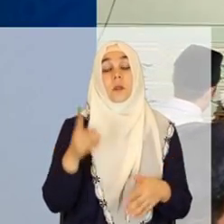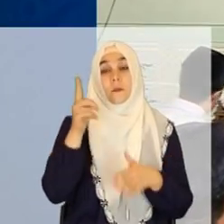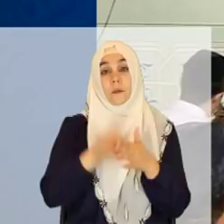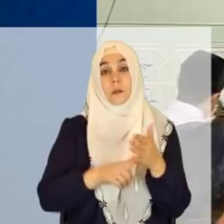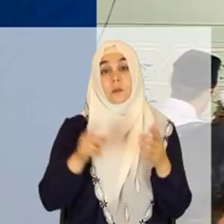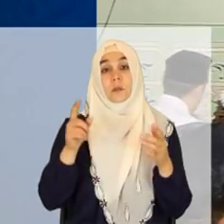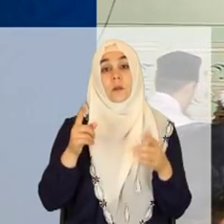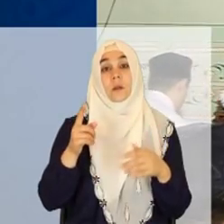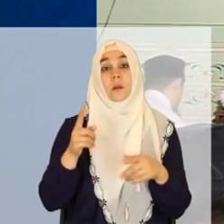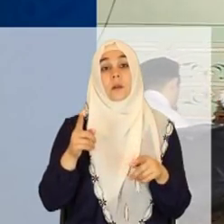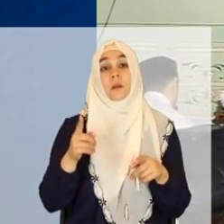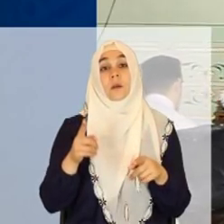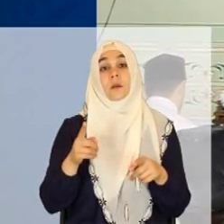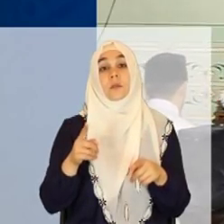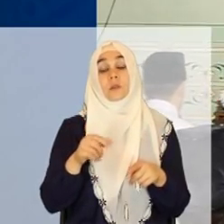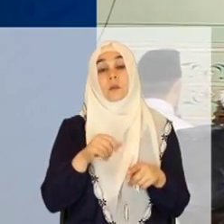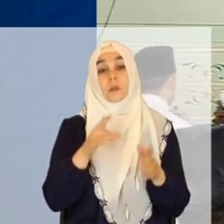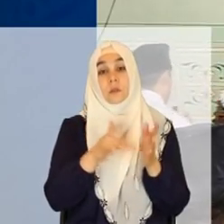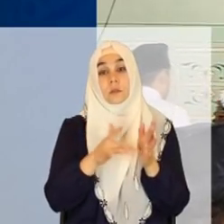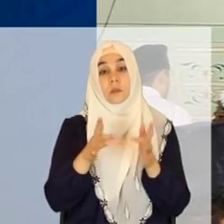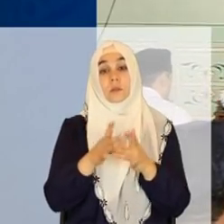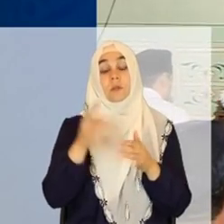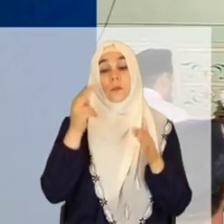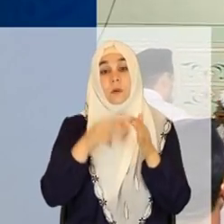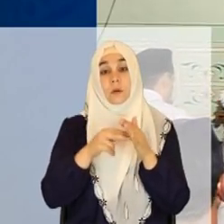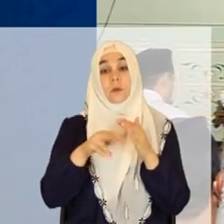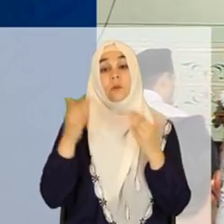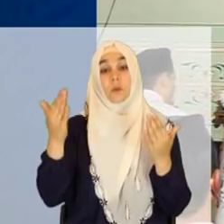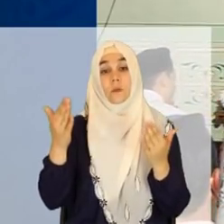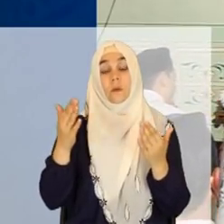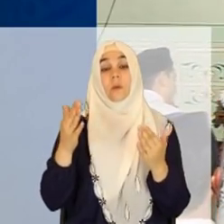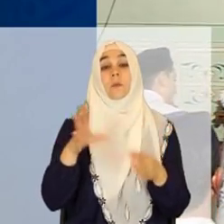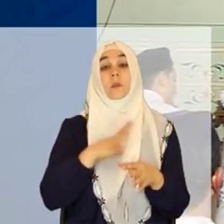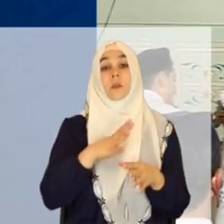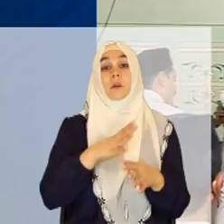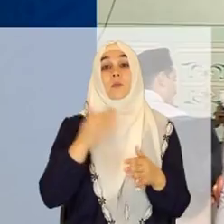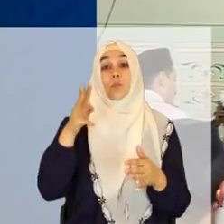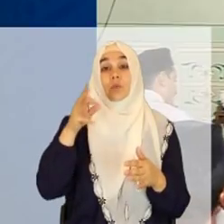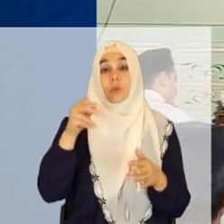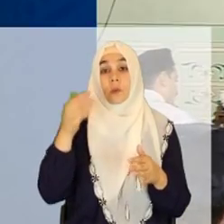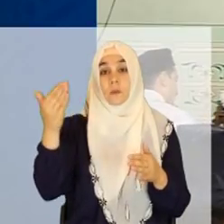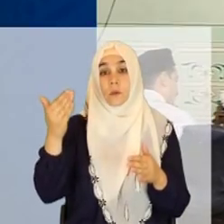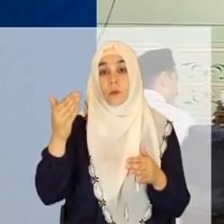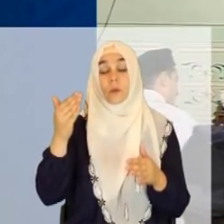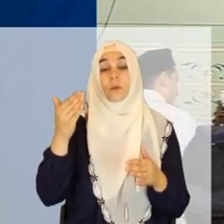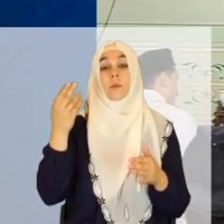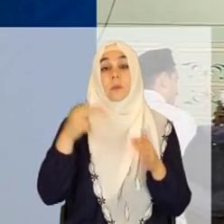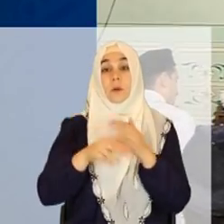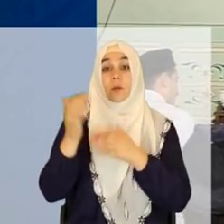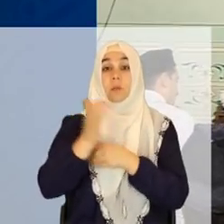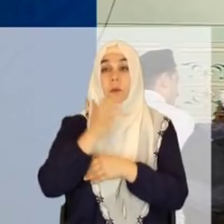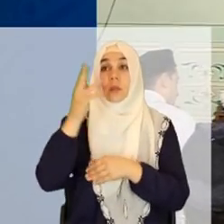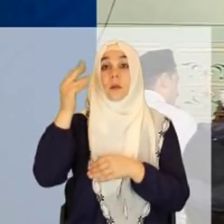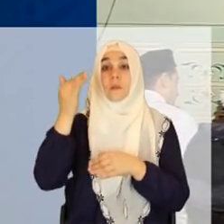Iymon keltirganmiz. Iso alayhissalom Allohning payg'ambari, Musa alayhissalom Allohning payg'ambari,